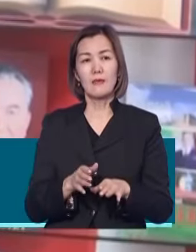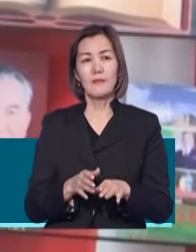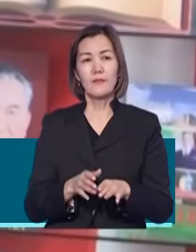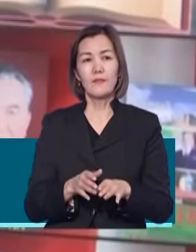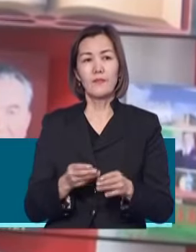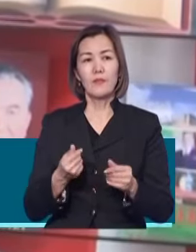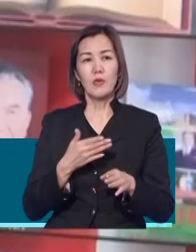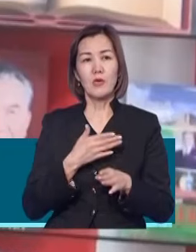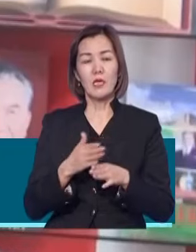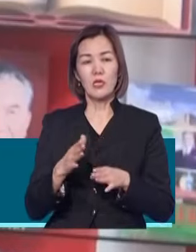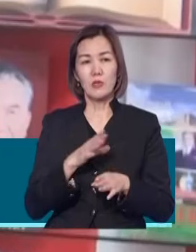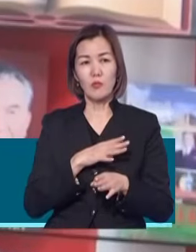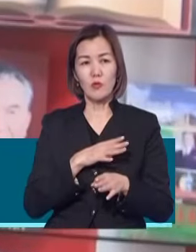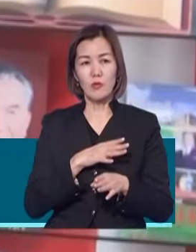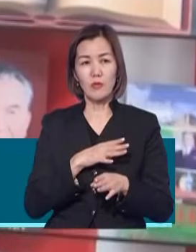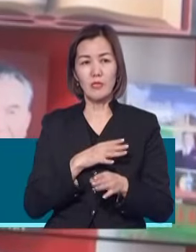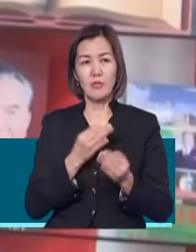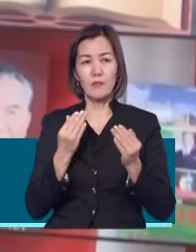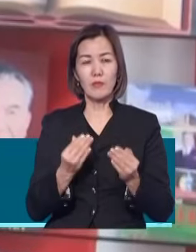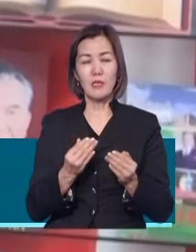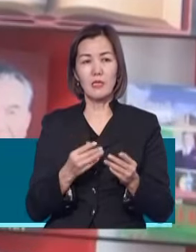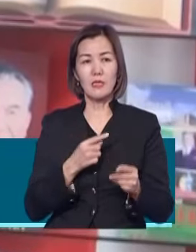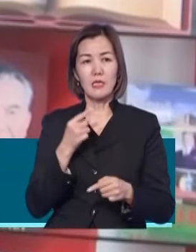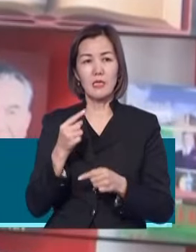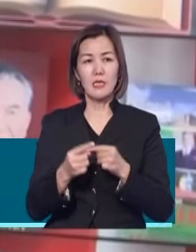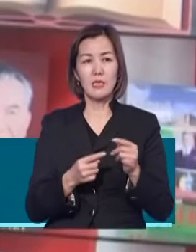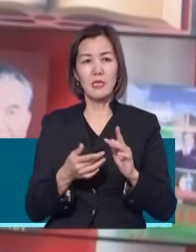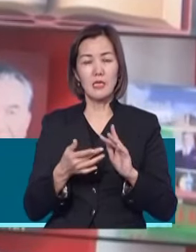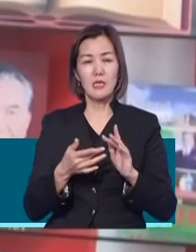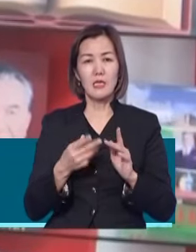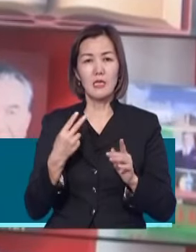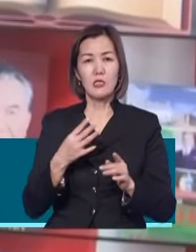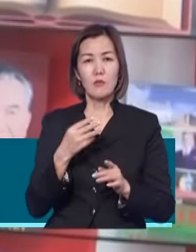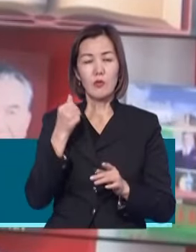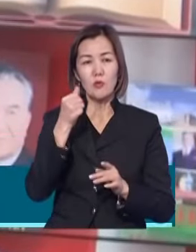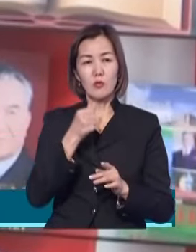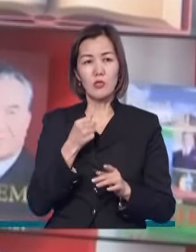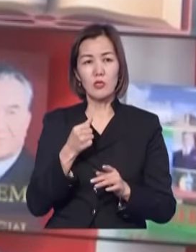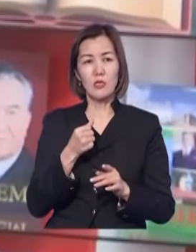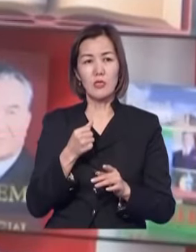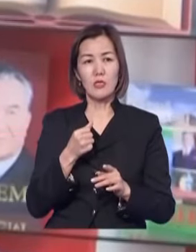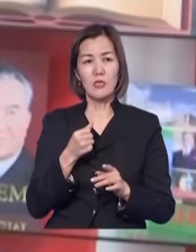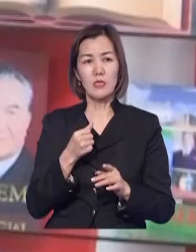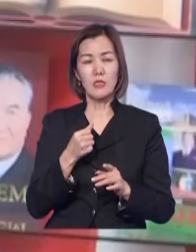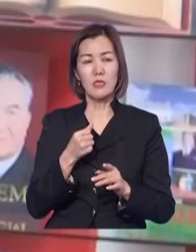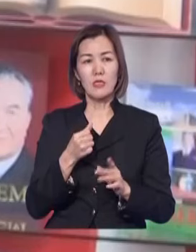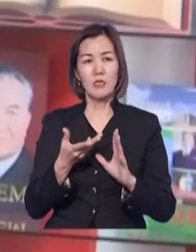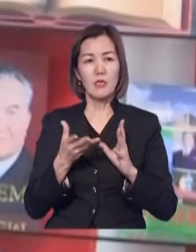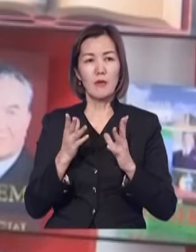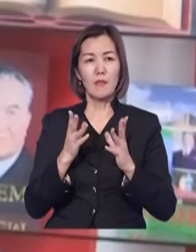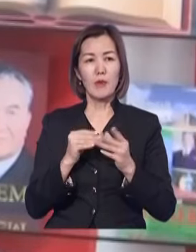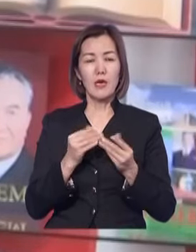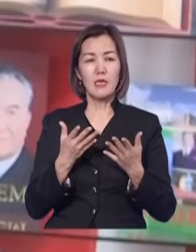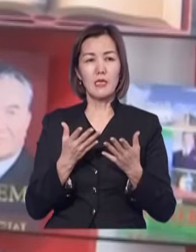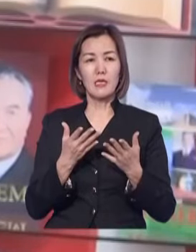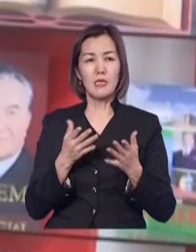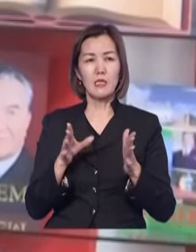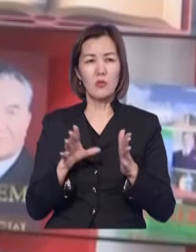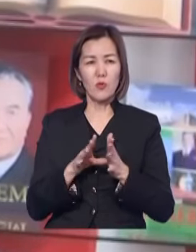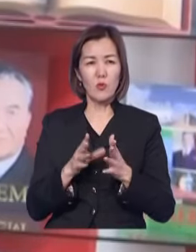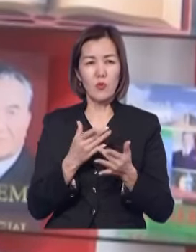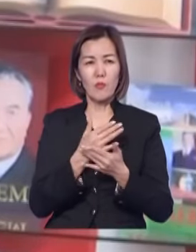қаражат бөлініп жатыр, биыл инженерлік 24-ші жылы инженерлік жүйе бәрі тартылатын болса, енді жылдан бастап